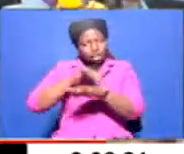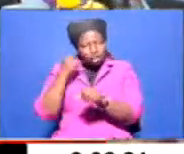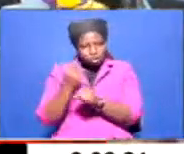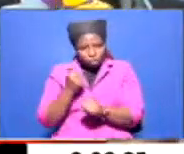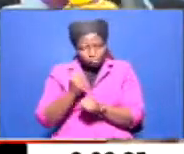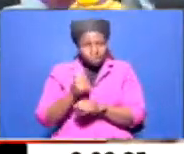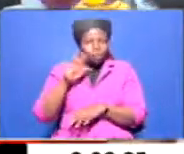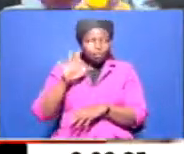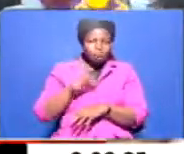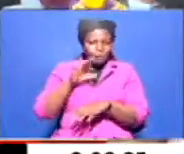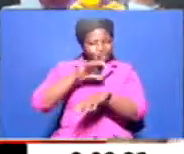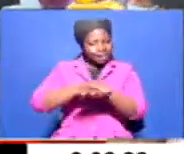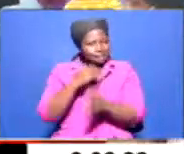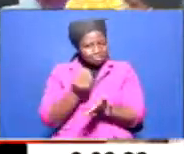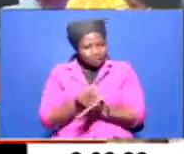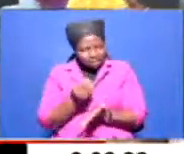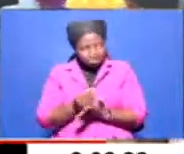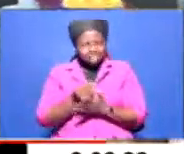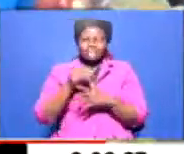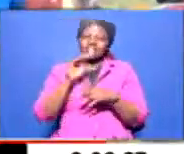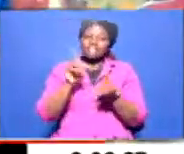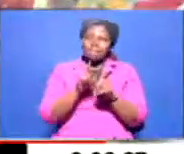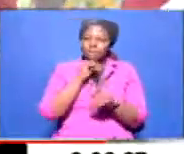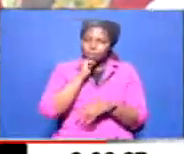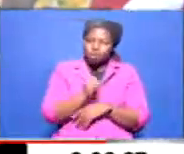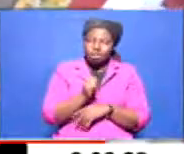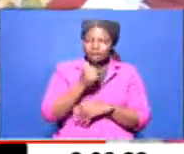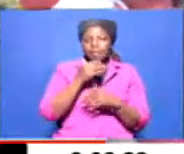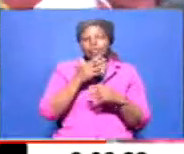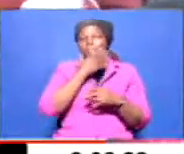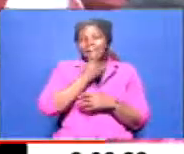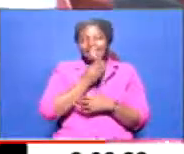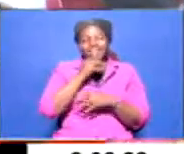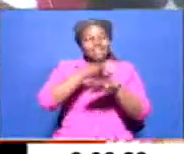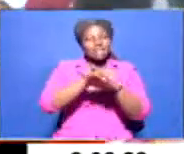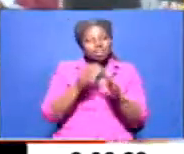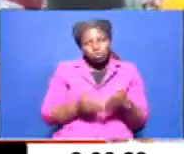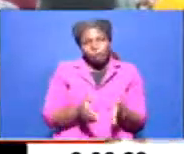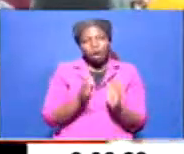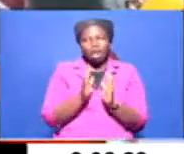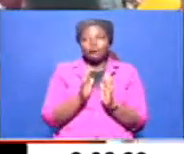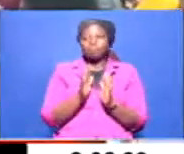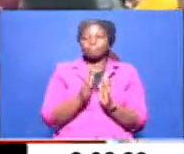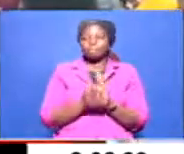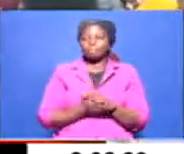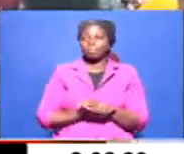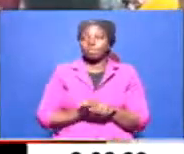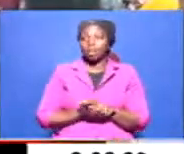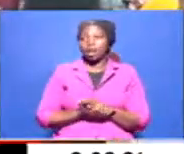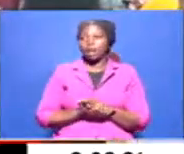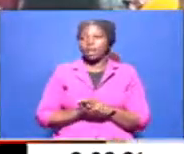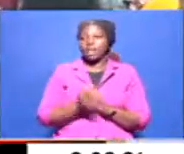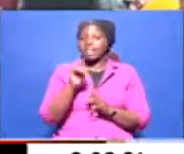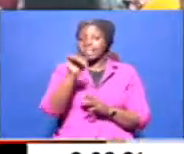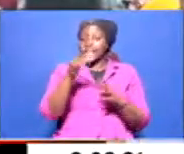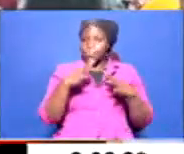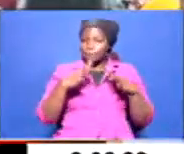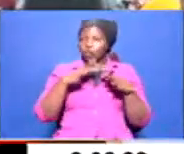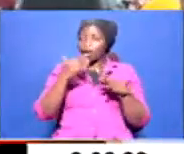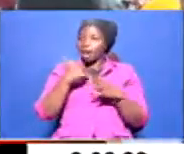mpate pesa kwa mfuko, wazee tupate barabara. Hawa watu wamekuwa na waziri wa fedha miaka